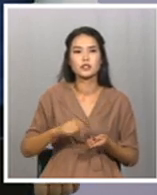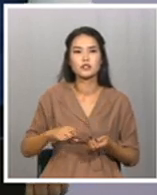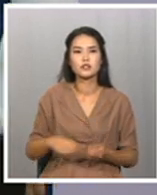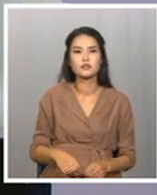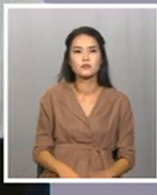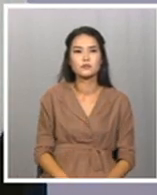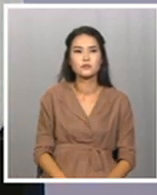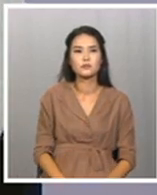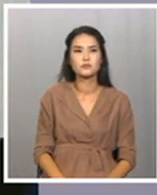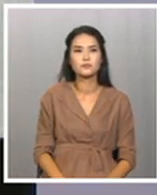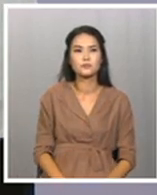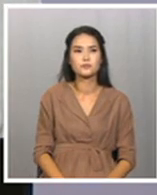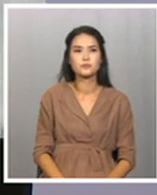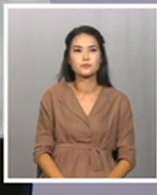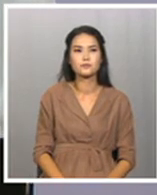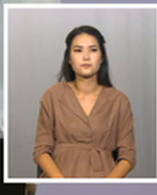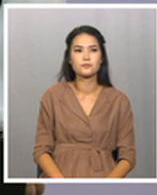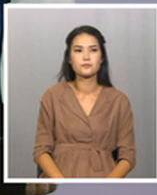писателя.